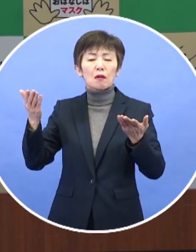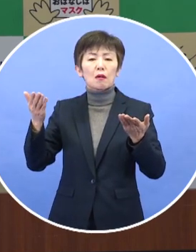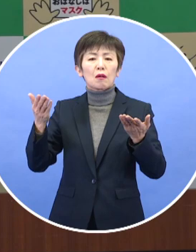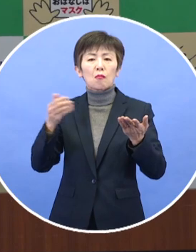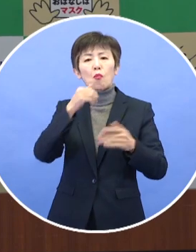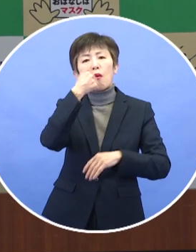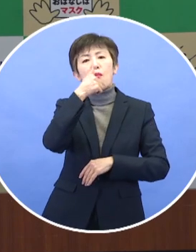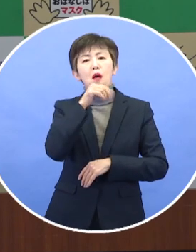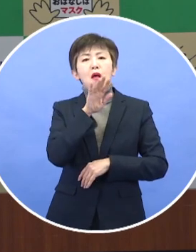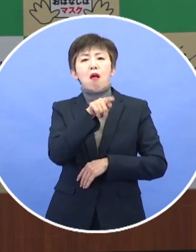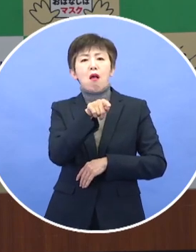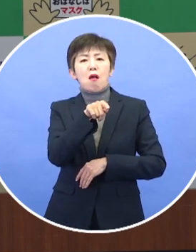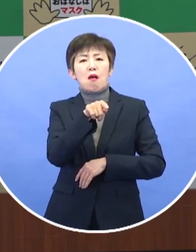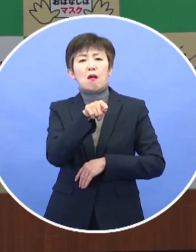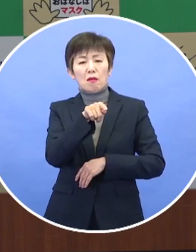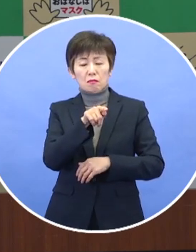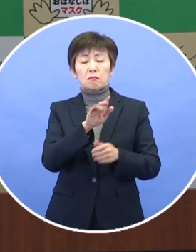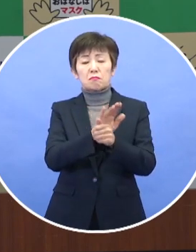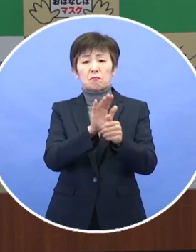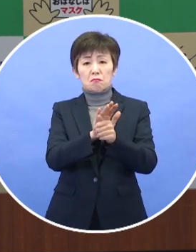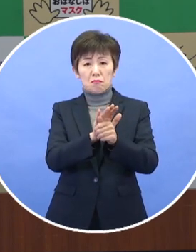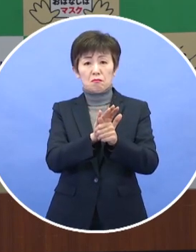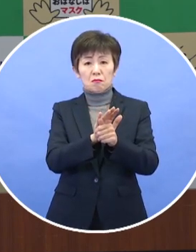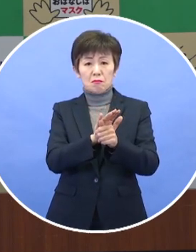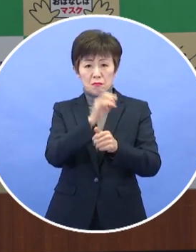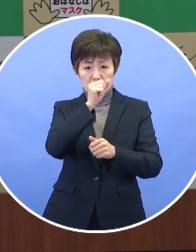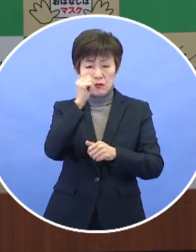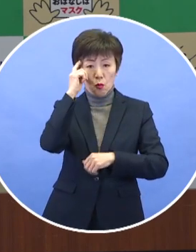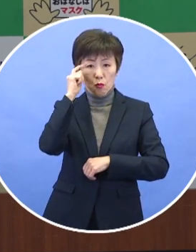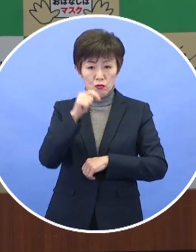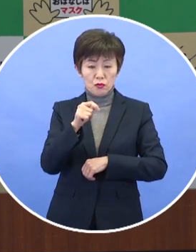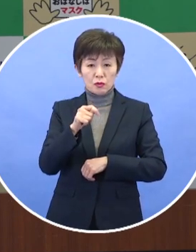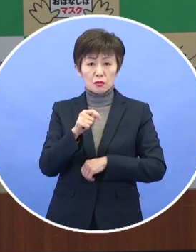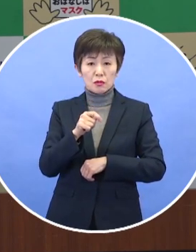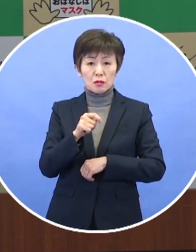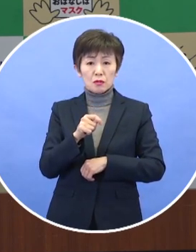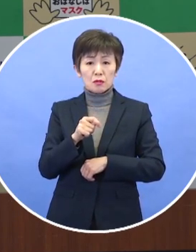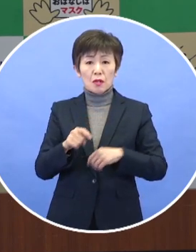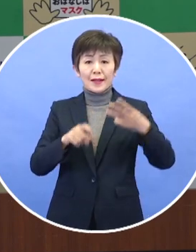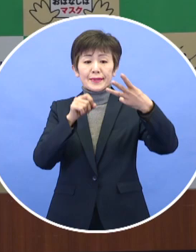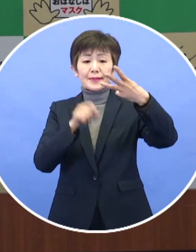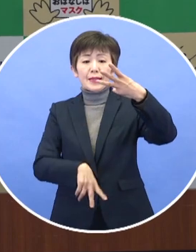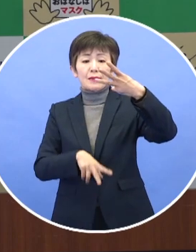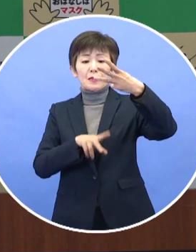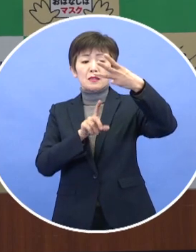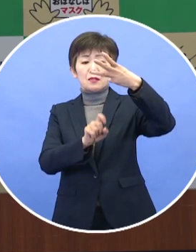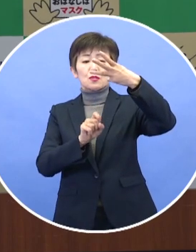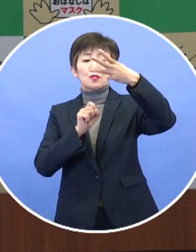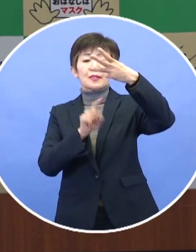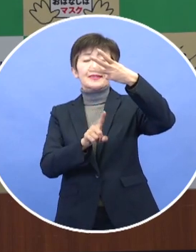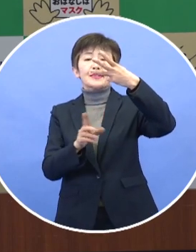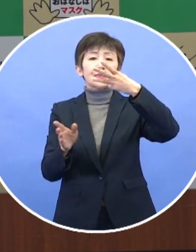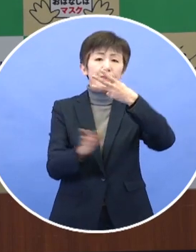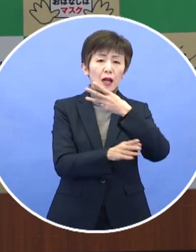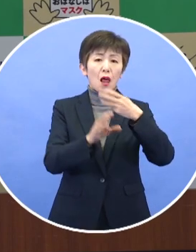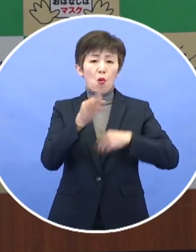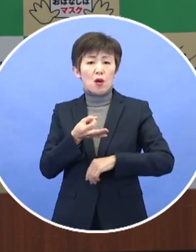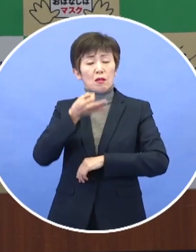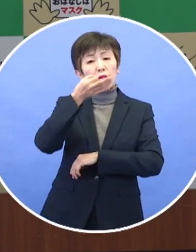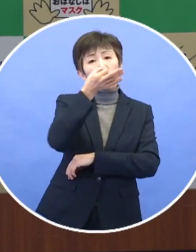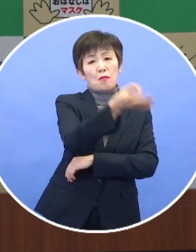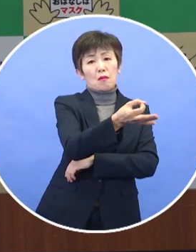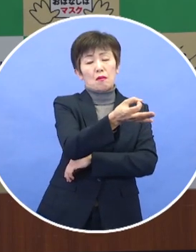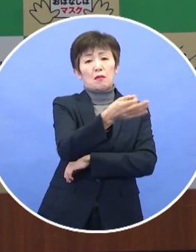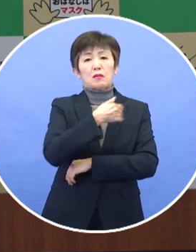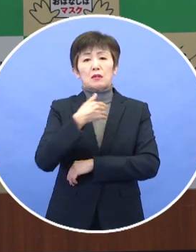そういったことを、ご活用いただきたいと思います。現状においては3月11日から、お金の配分をさせていただいてお